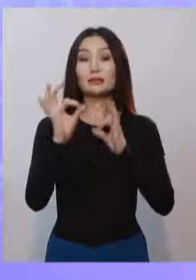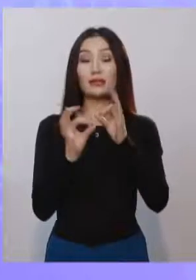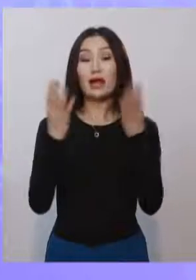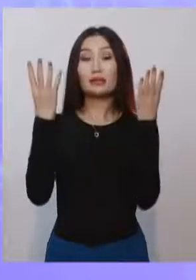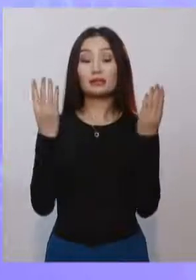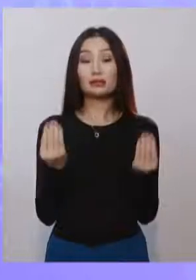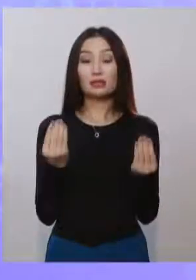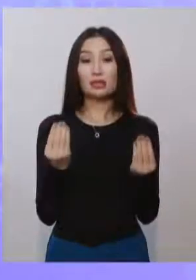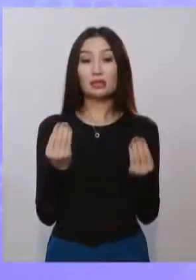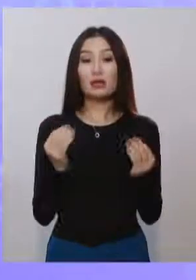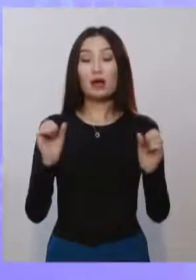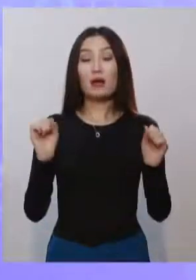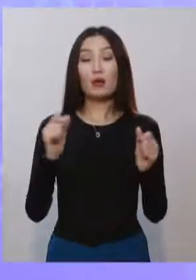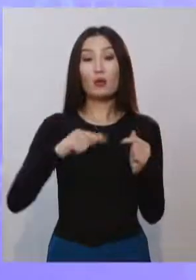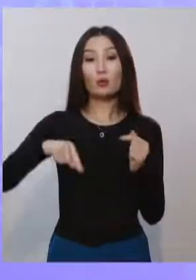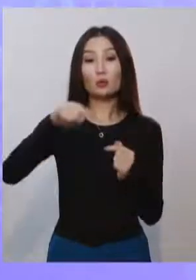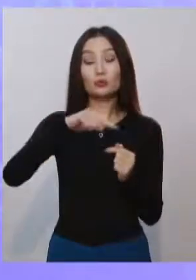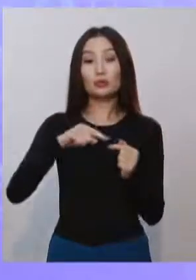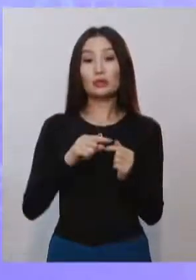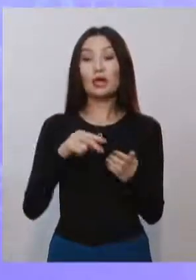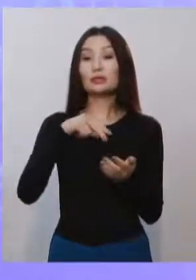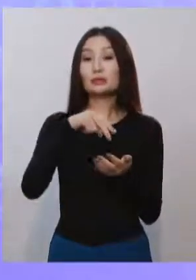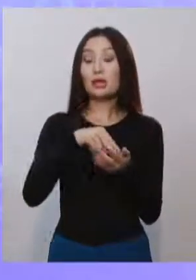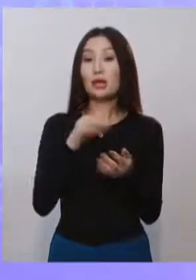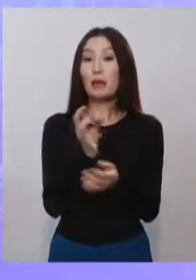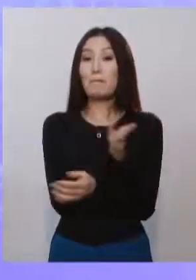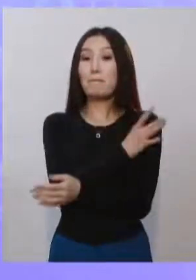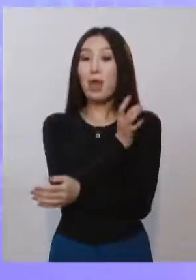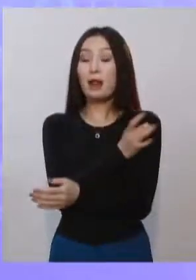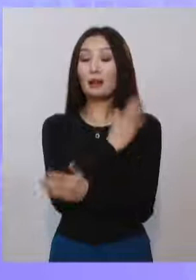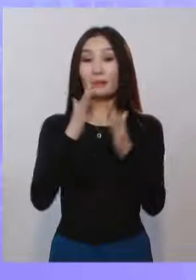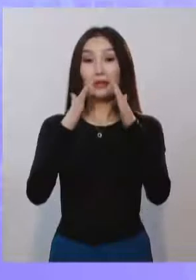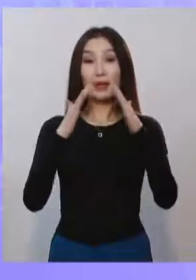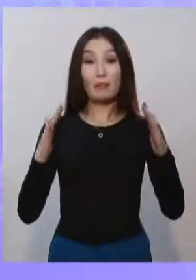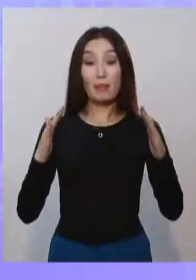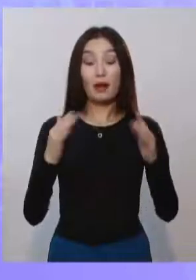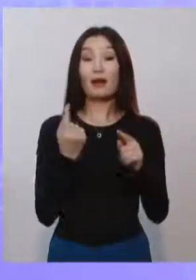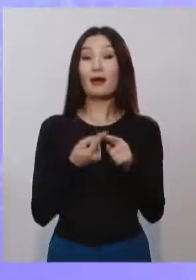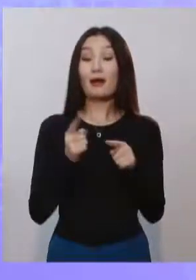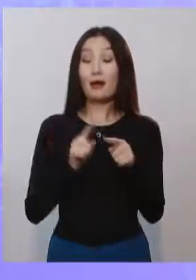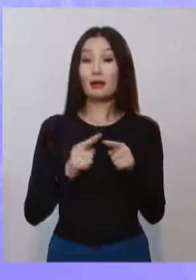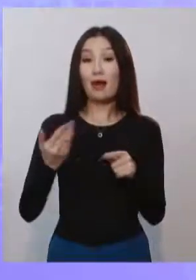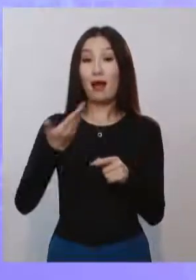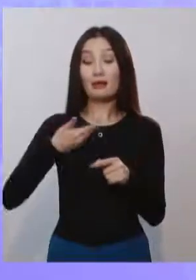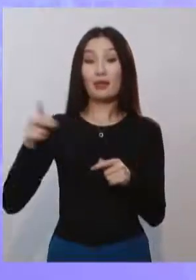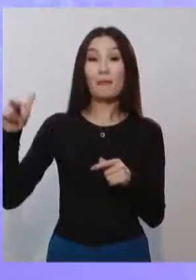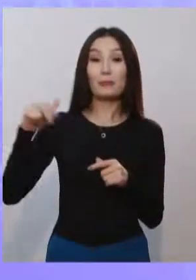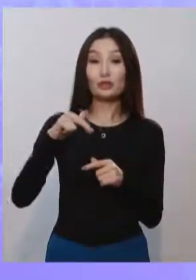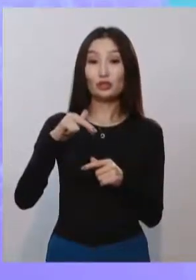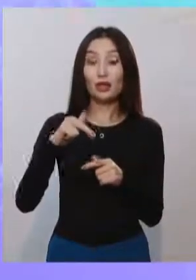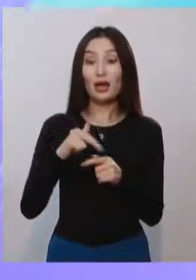поземка кружит стали белыми дома это к нам пришла